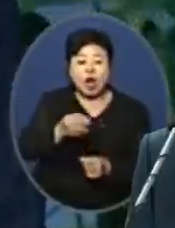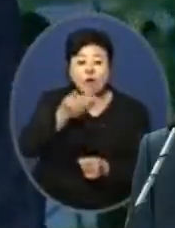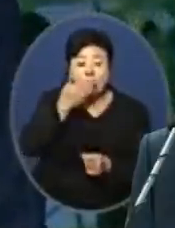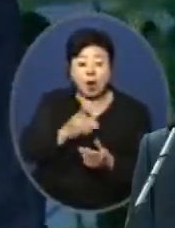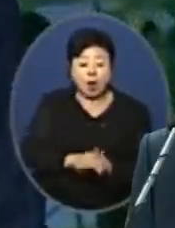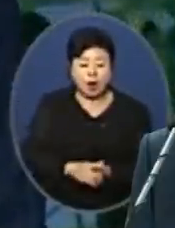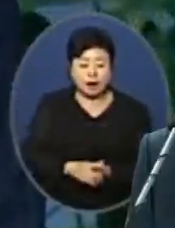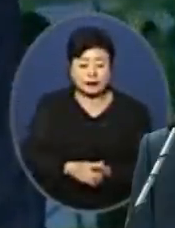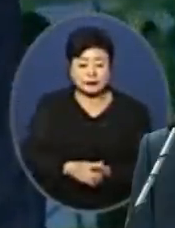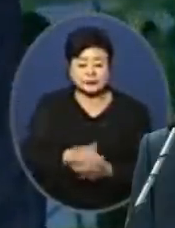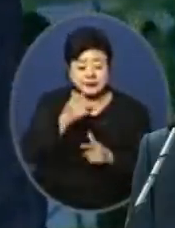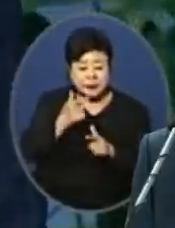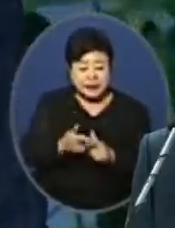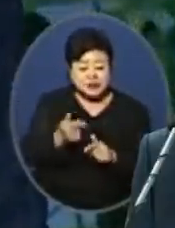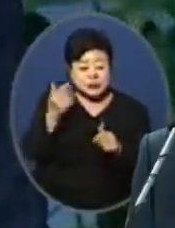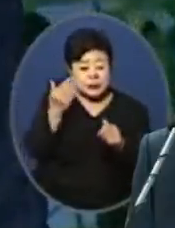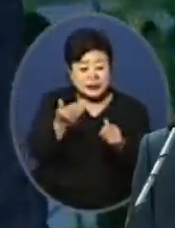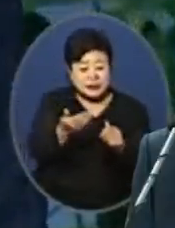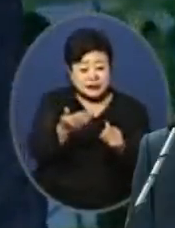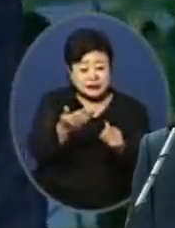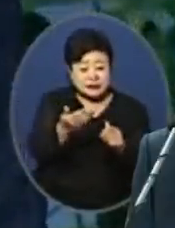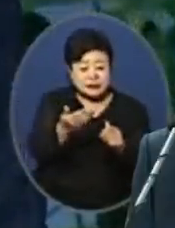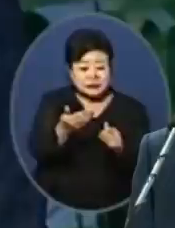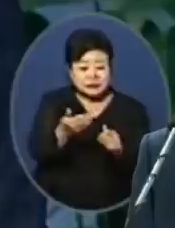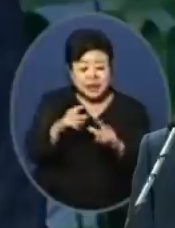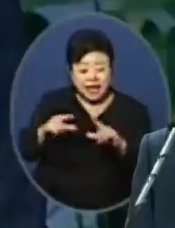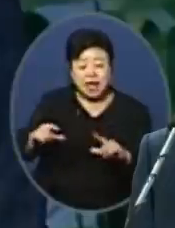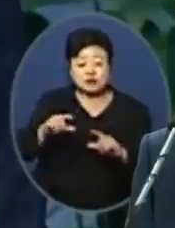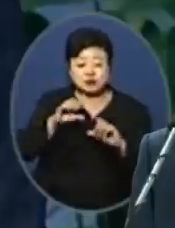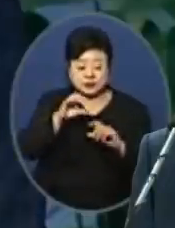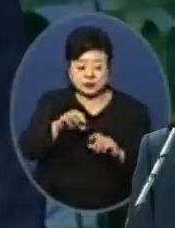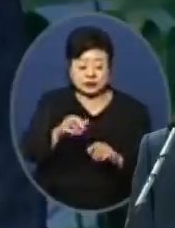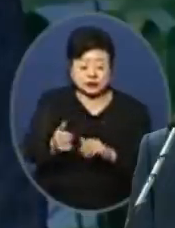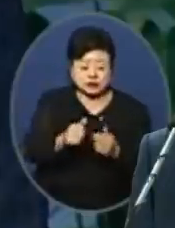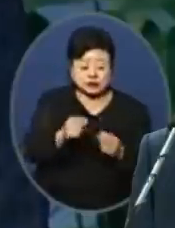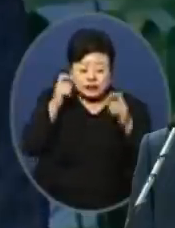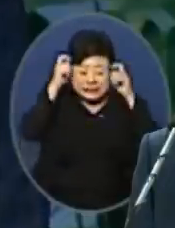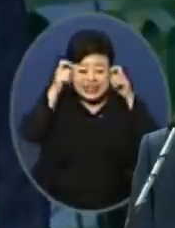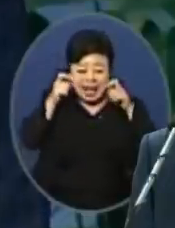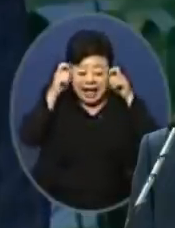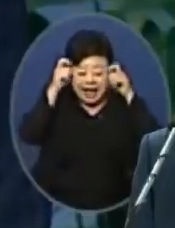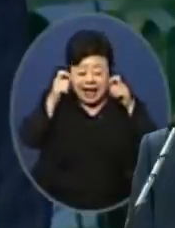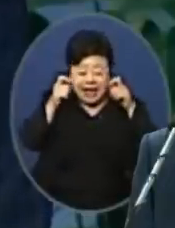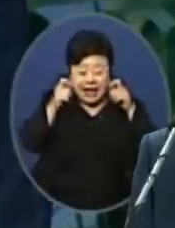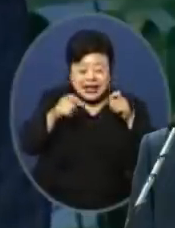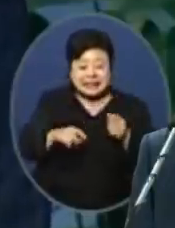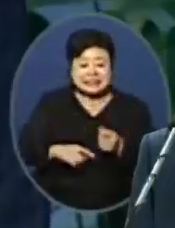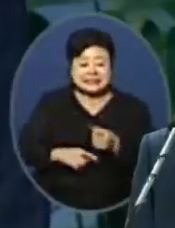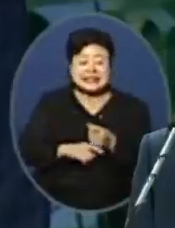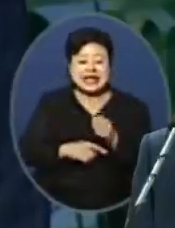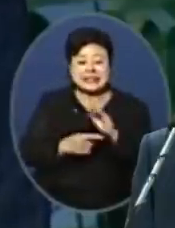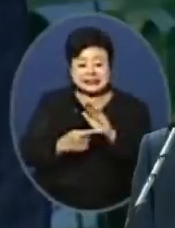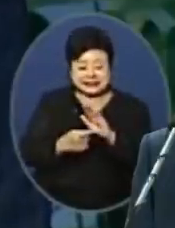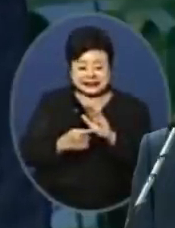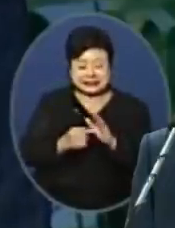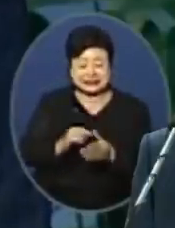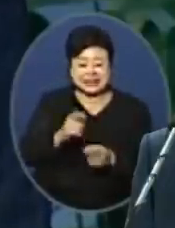않습니까? 예수님께서 애굽에서 죽은 양을 상징하는 것입니다.